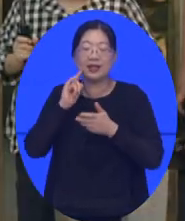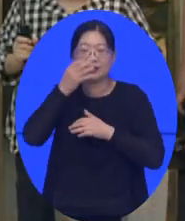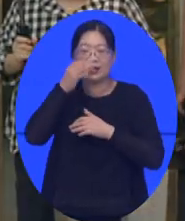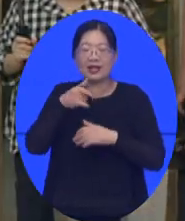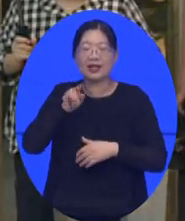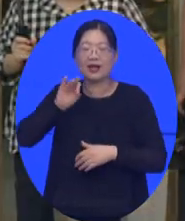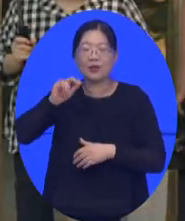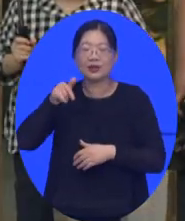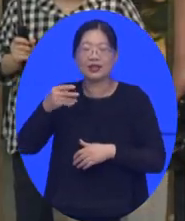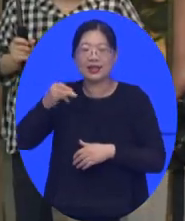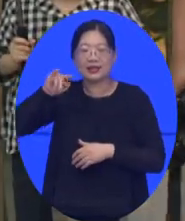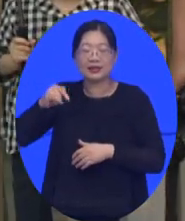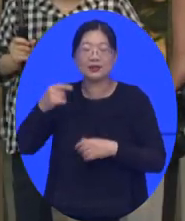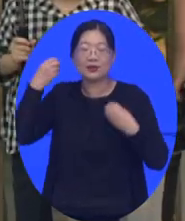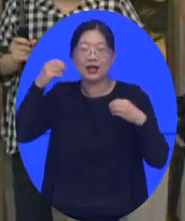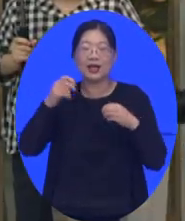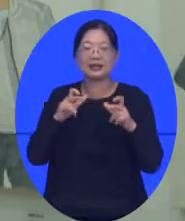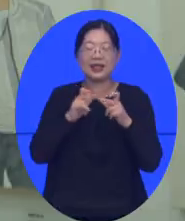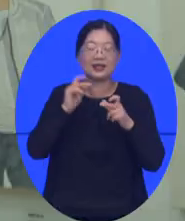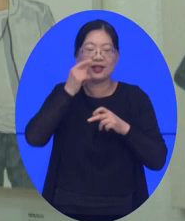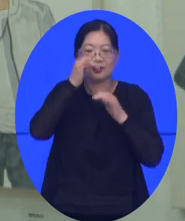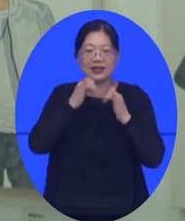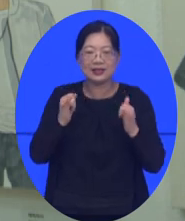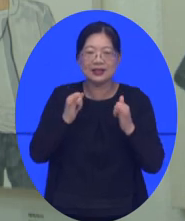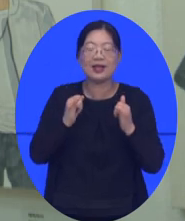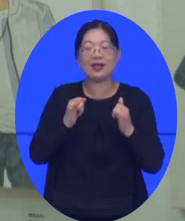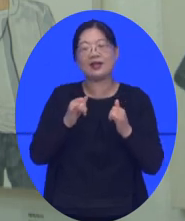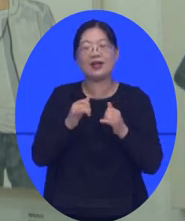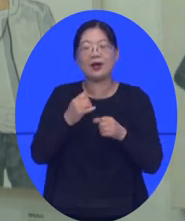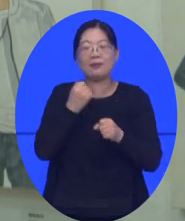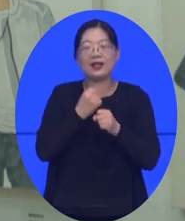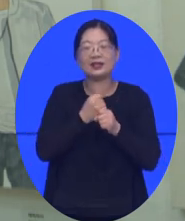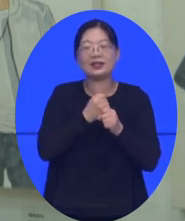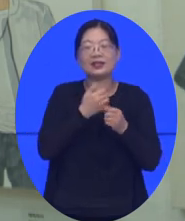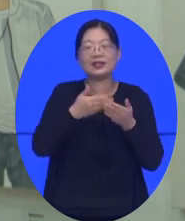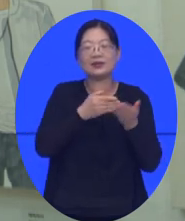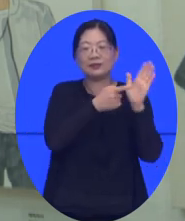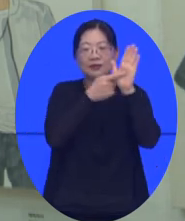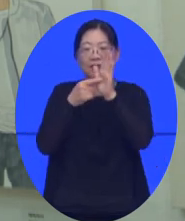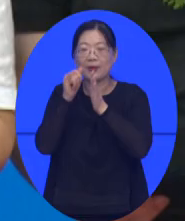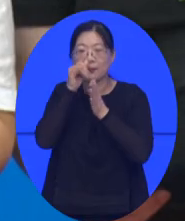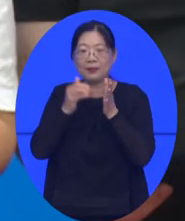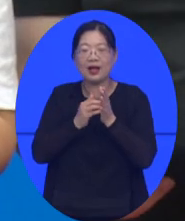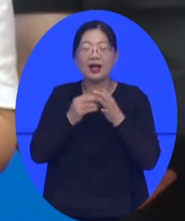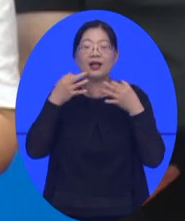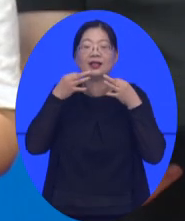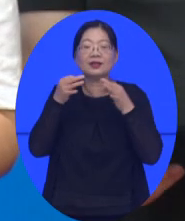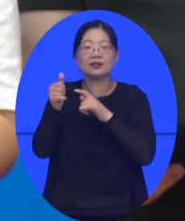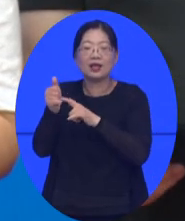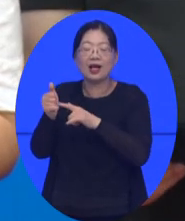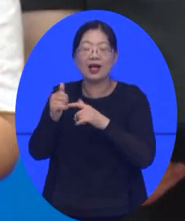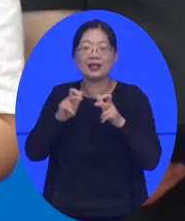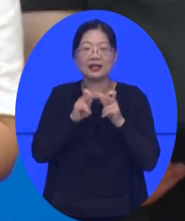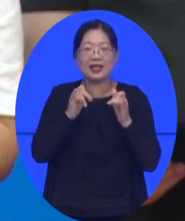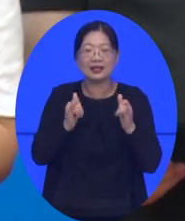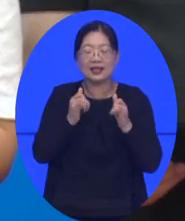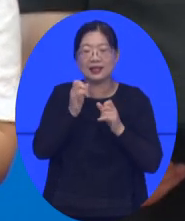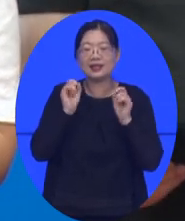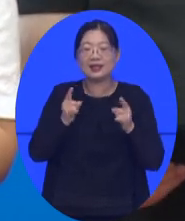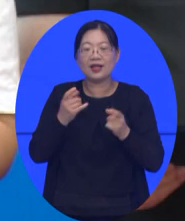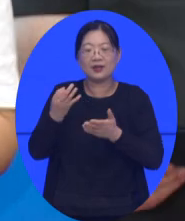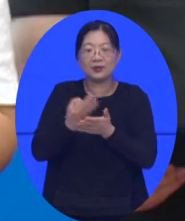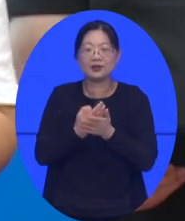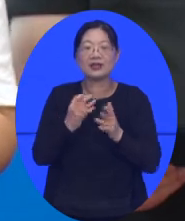예술공연팀 가온클래식의 공연, 장애인 예술인의 작품 전시가 함께 진행됐습니다. 김동연 지사가